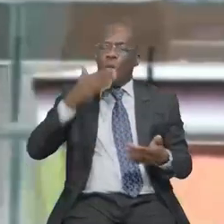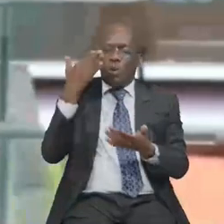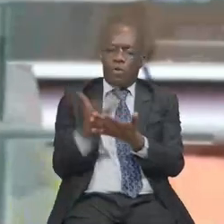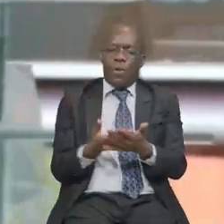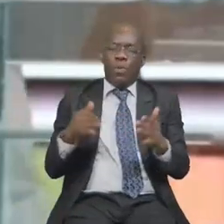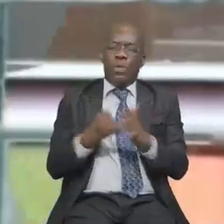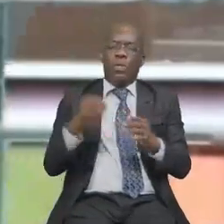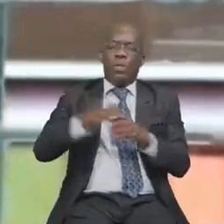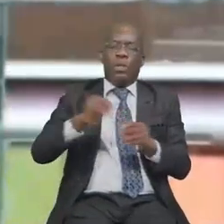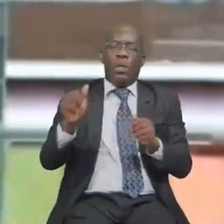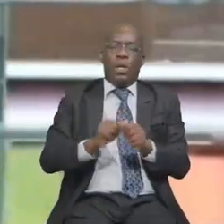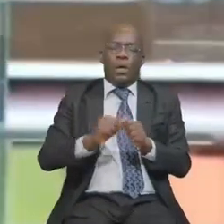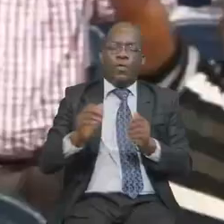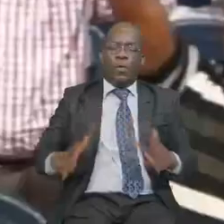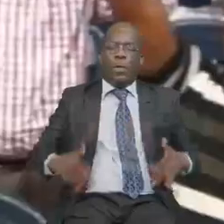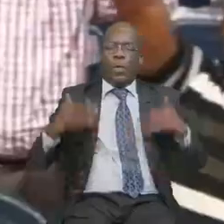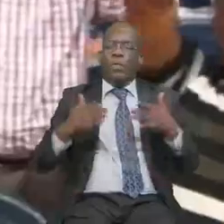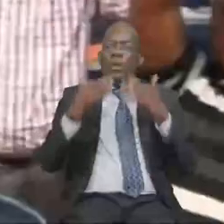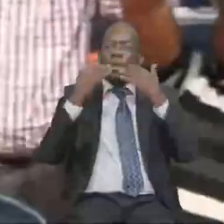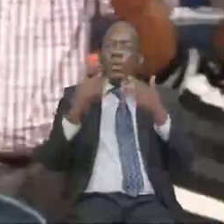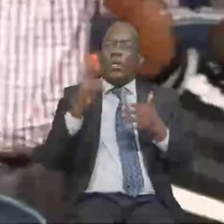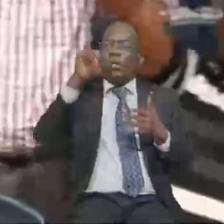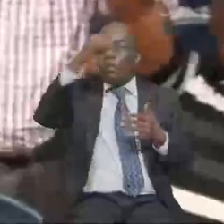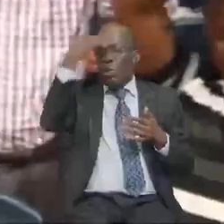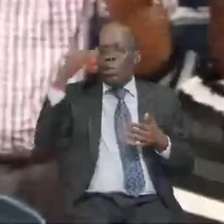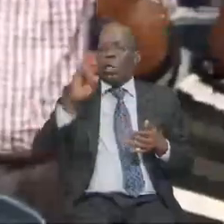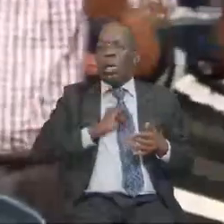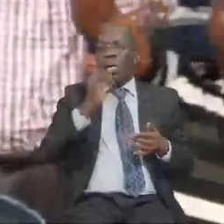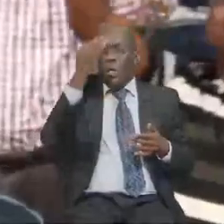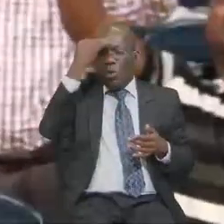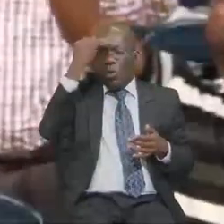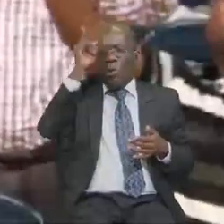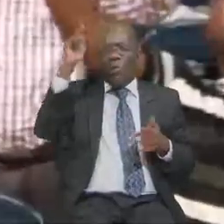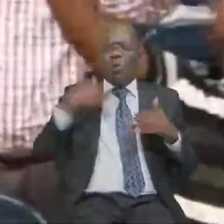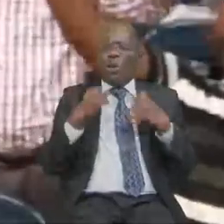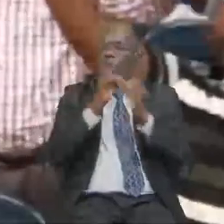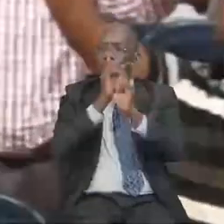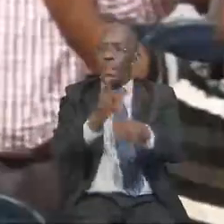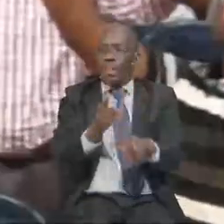l'exaucement. Au nom de Jésus, nous prions.